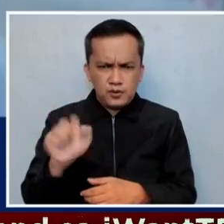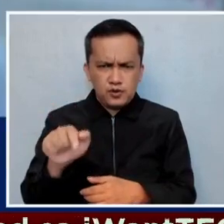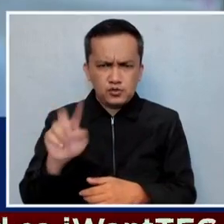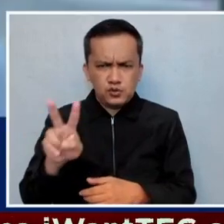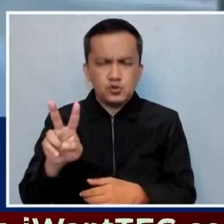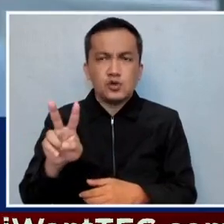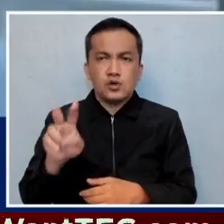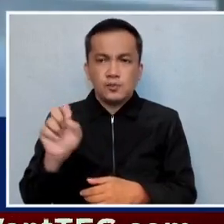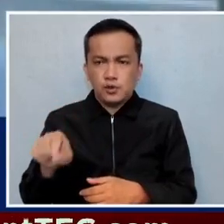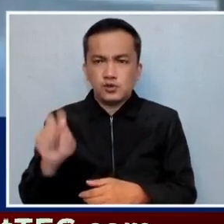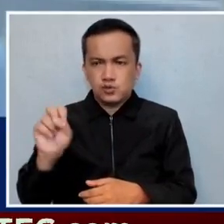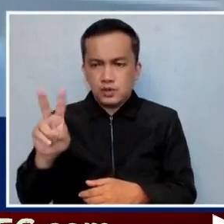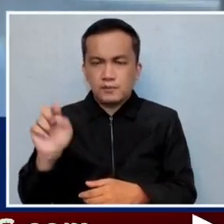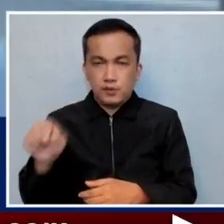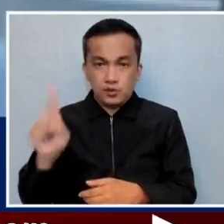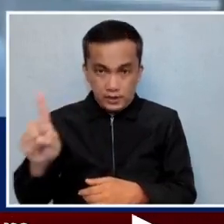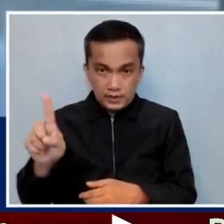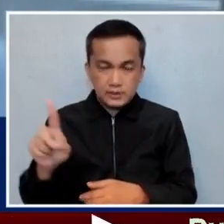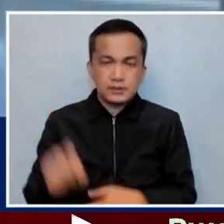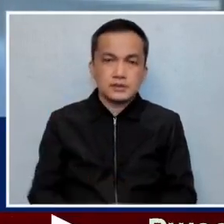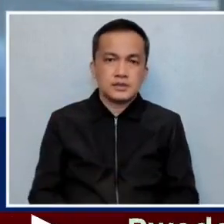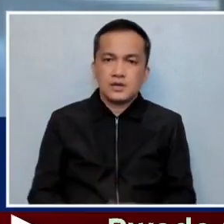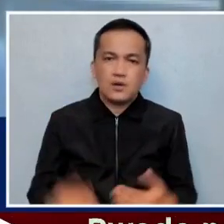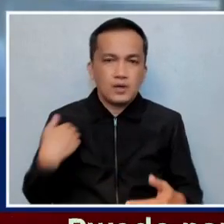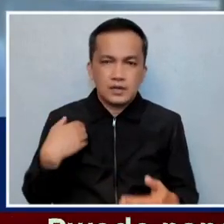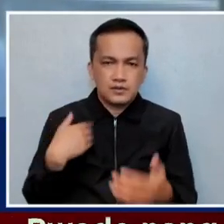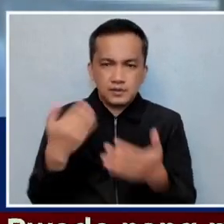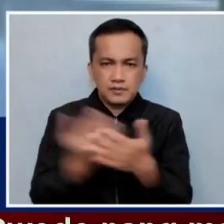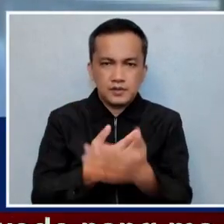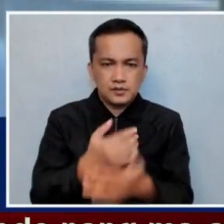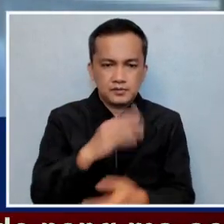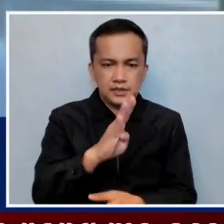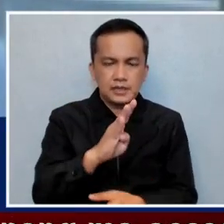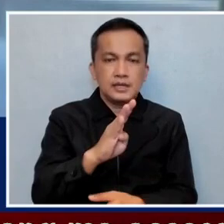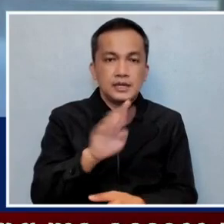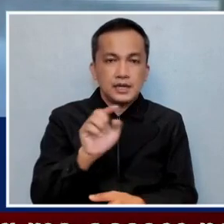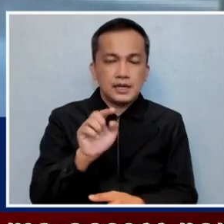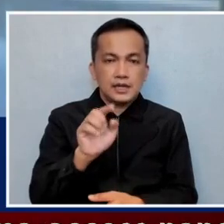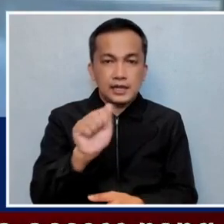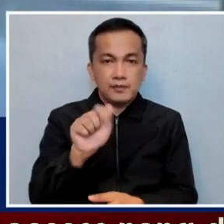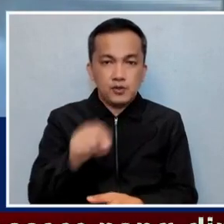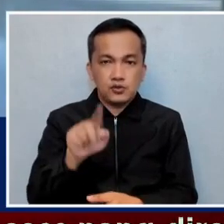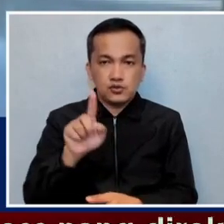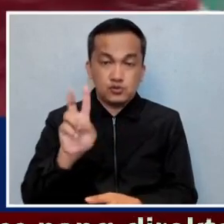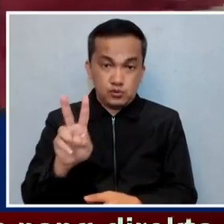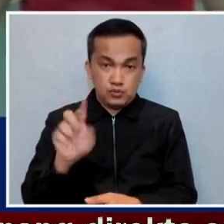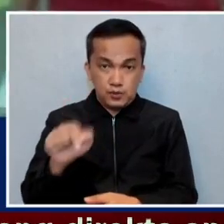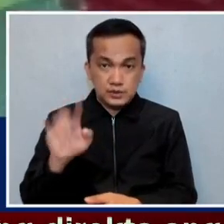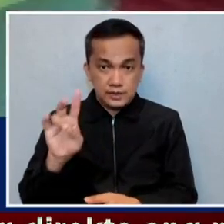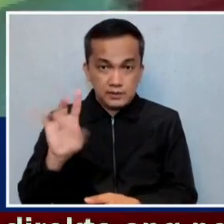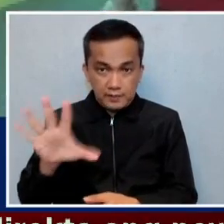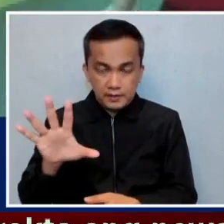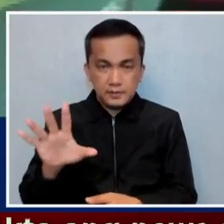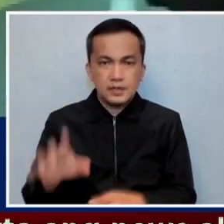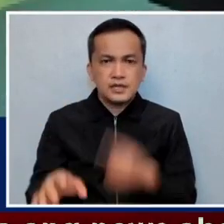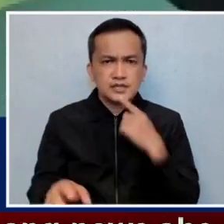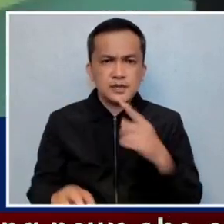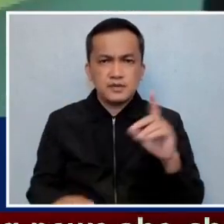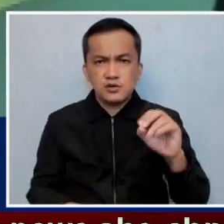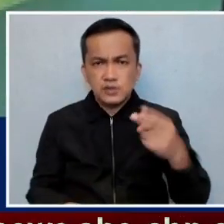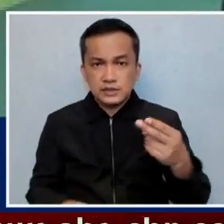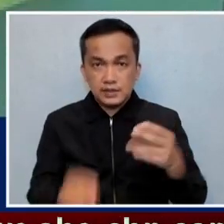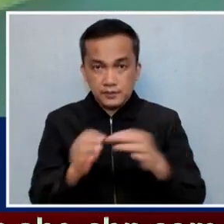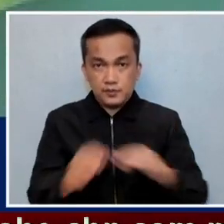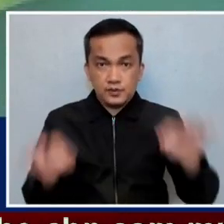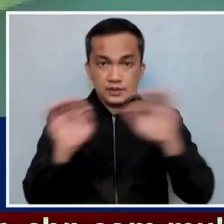BA.2.12.1. Wala namang bagong na-detect na BA.2.75. Ayon sa DOH, ang pinakamahalaga ngayon ay